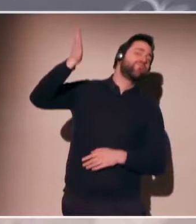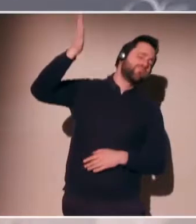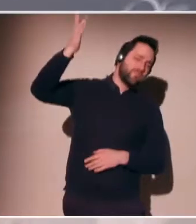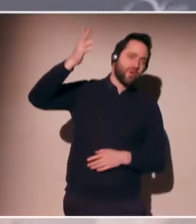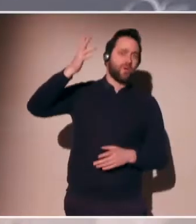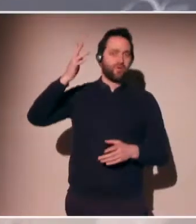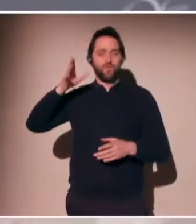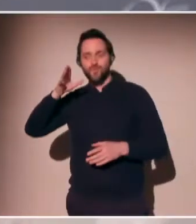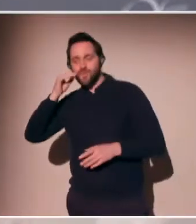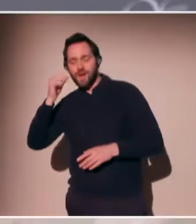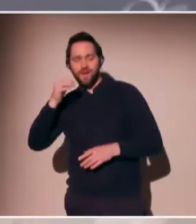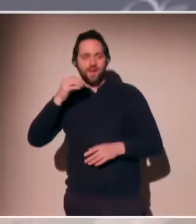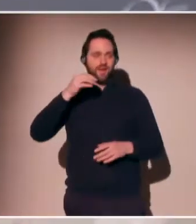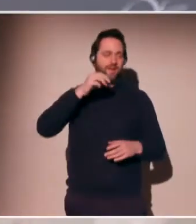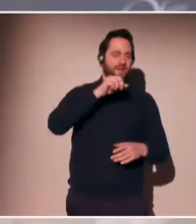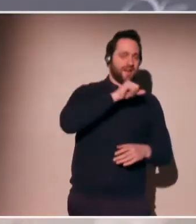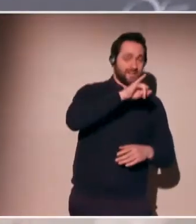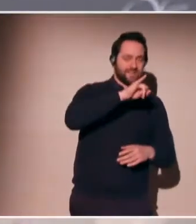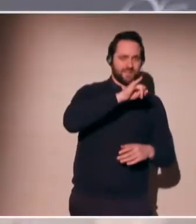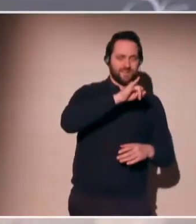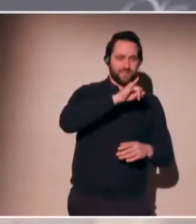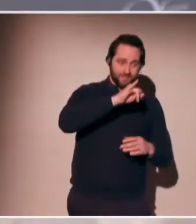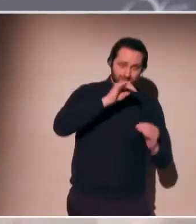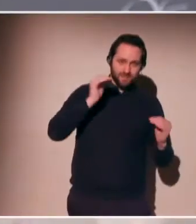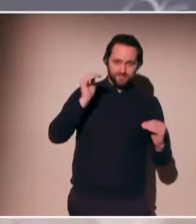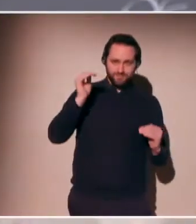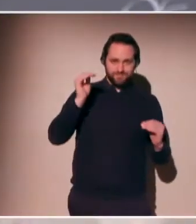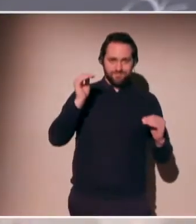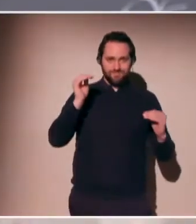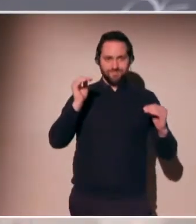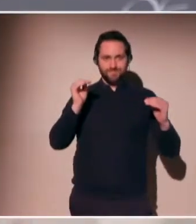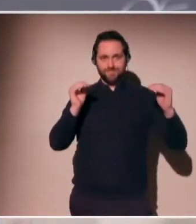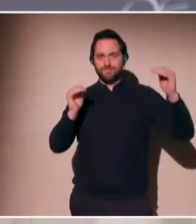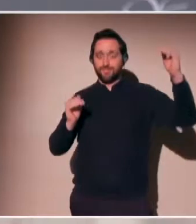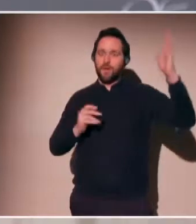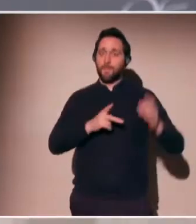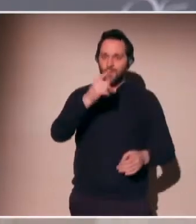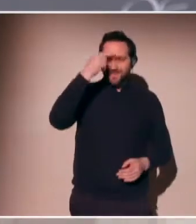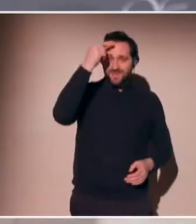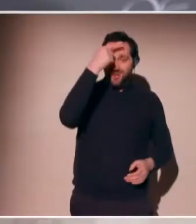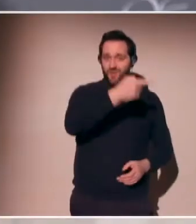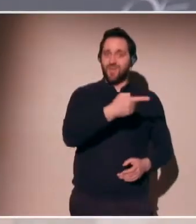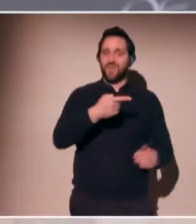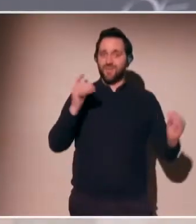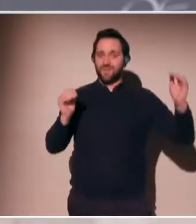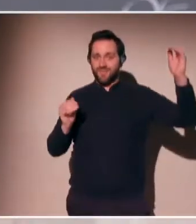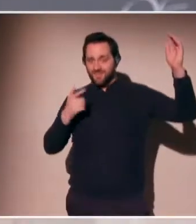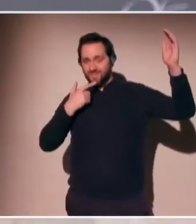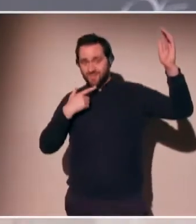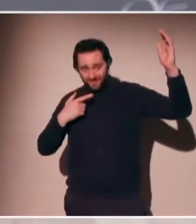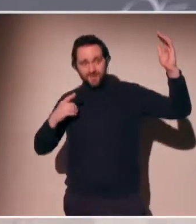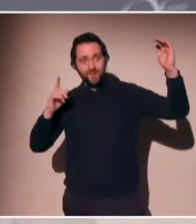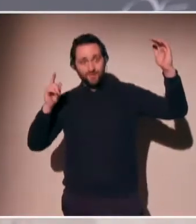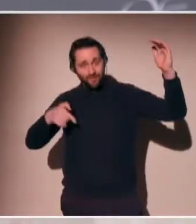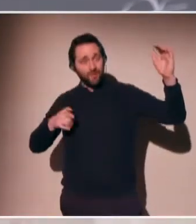dans tous les domaines? Comment veiller à ce que l'on soit en accord, en conformité avec ce que souhaitent les humains